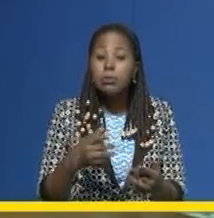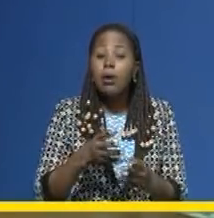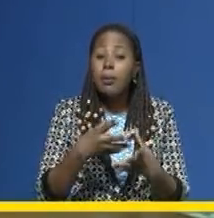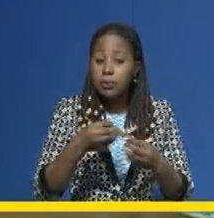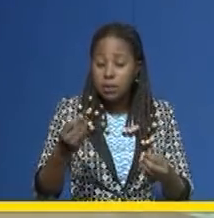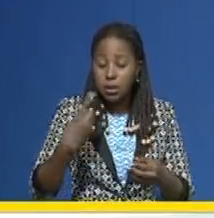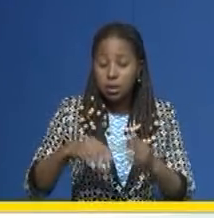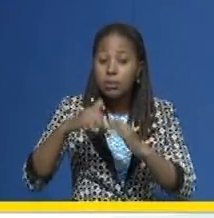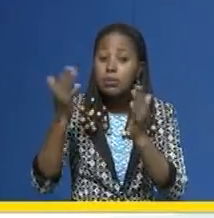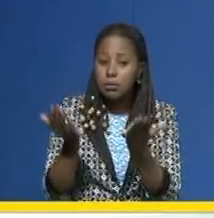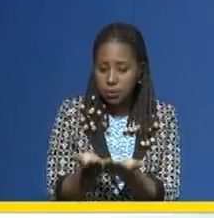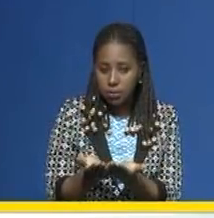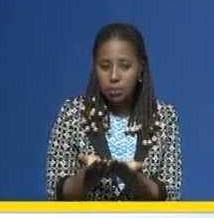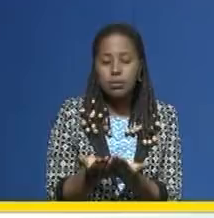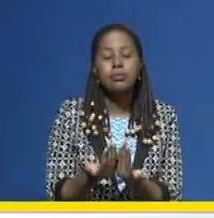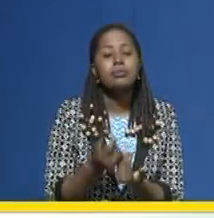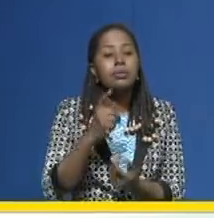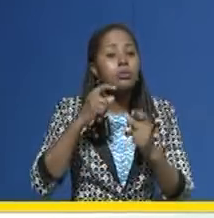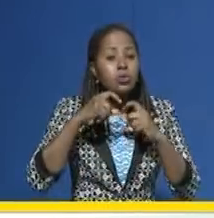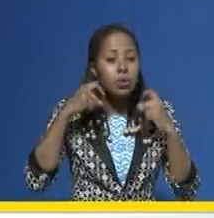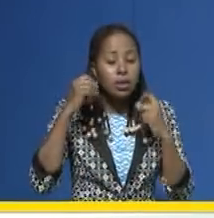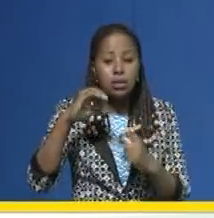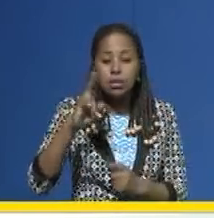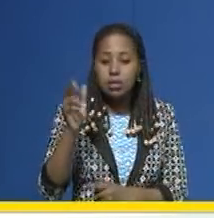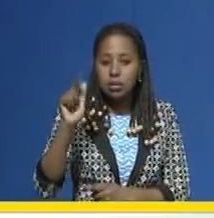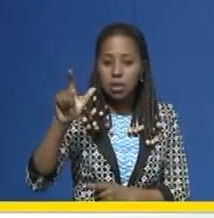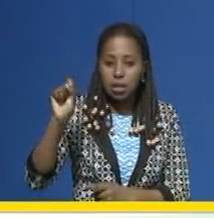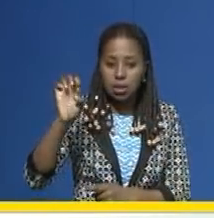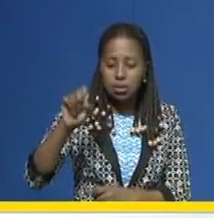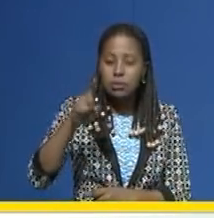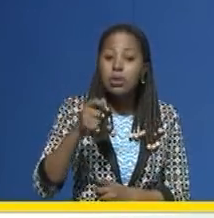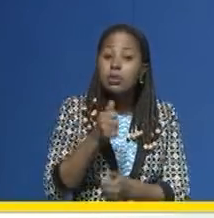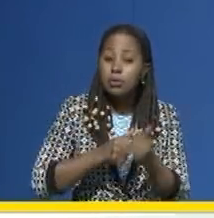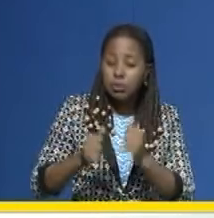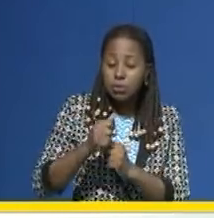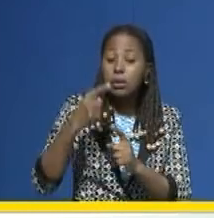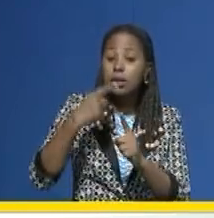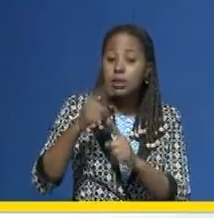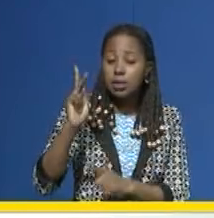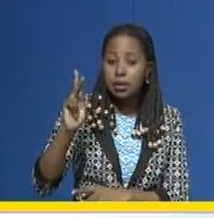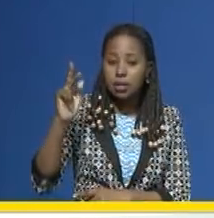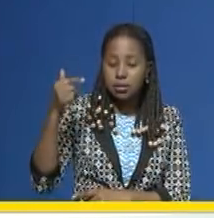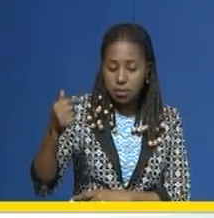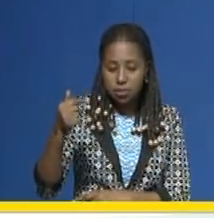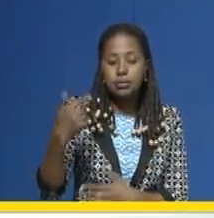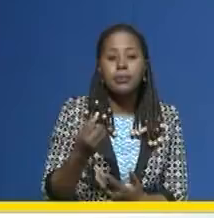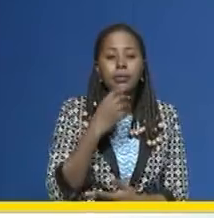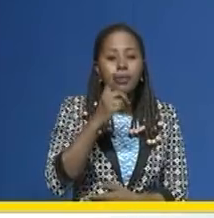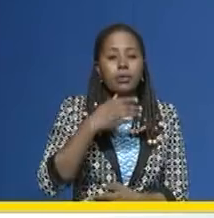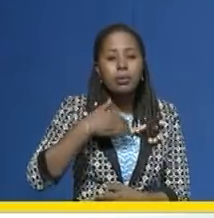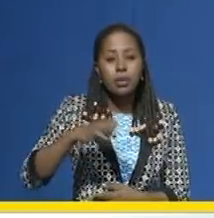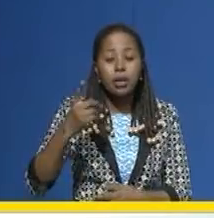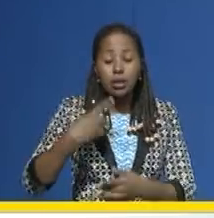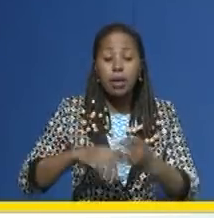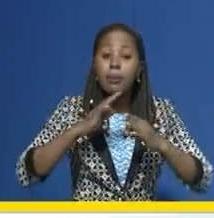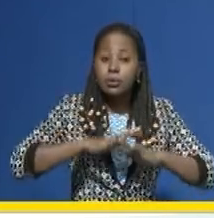ulimwengu tulionao. Ni mchungaji Charles Mzinga, kiongozi wa kanisa la KKKT Azania Front. Na taarifa hiyo inatupeleka